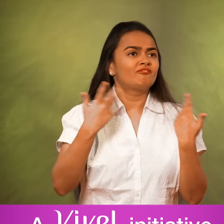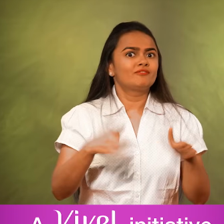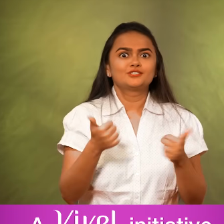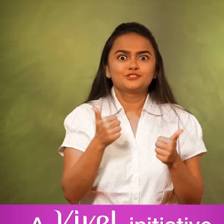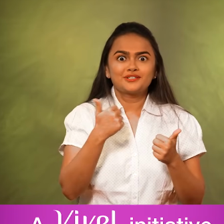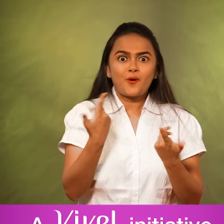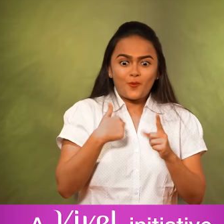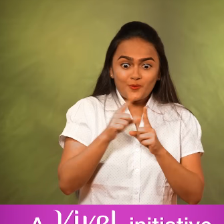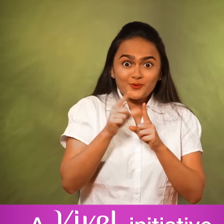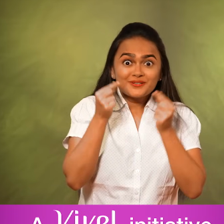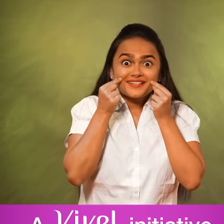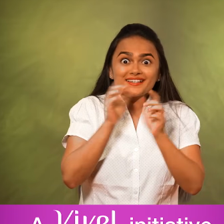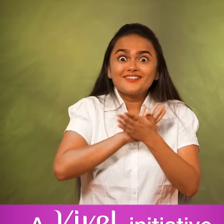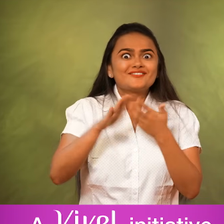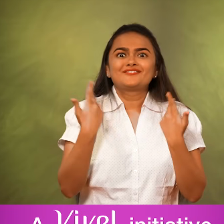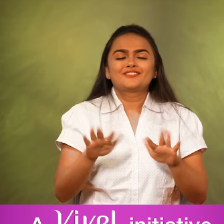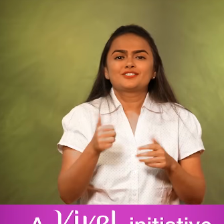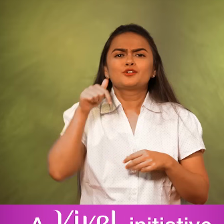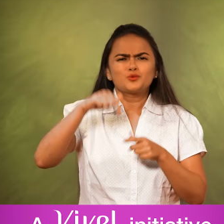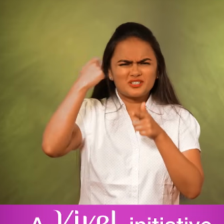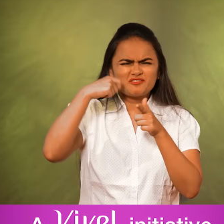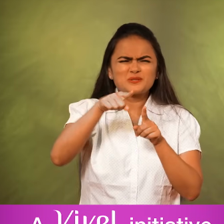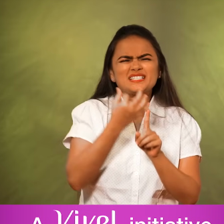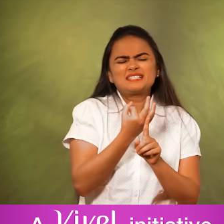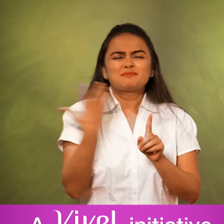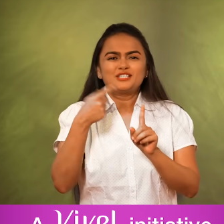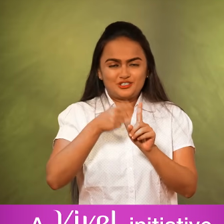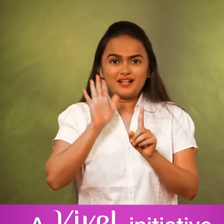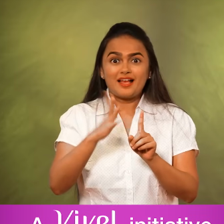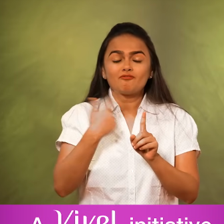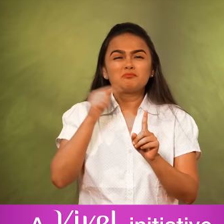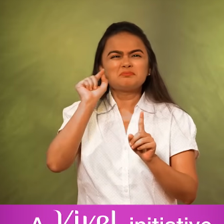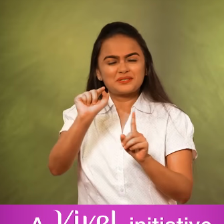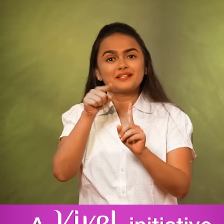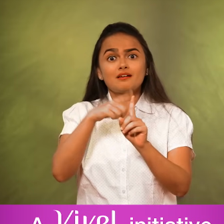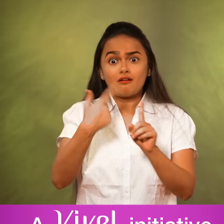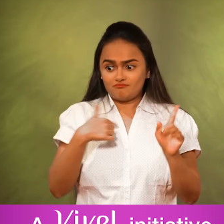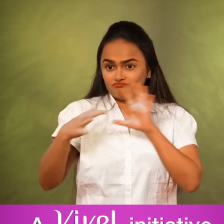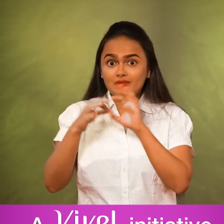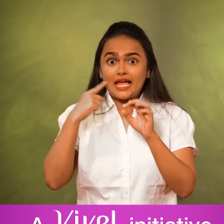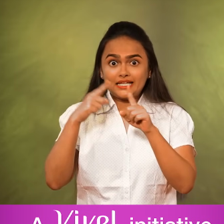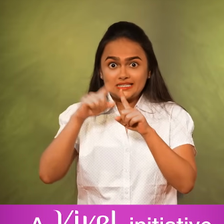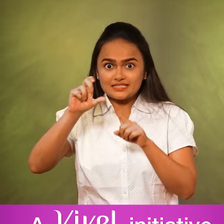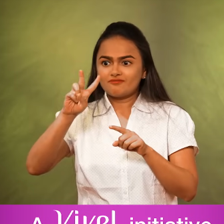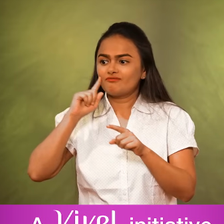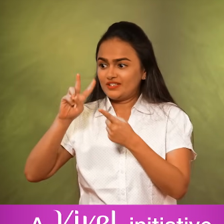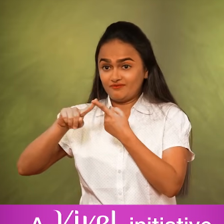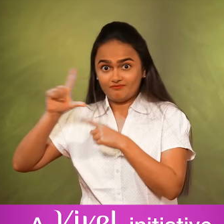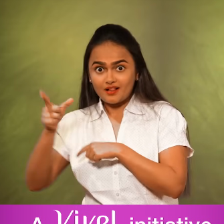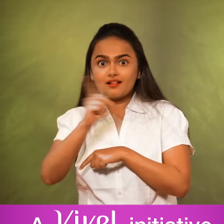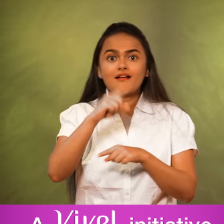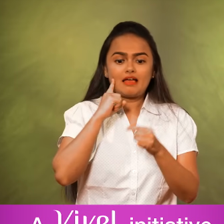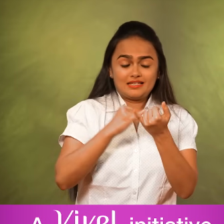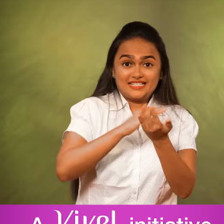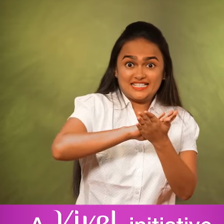नहीं होता या कोई भी स्किन केयर रूटीन कंप्लीट नहीं होता. Also, today's video is super special and different for a great cause. I have teamed up with